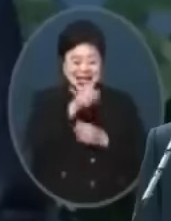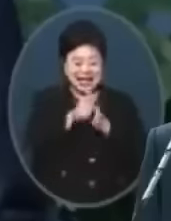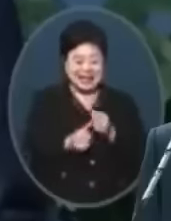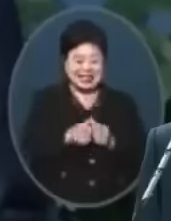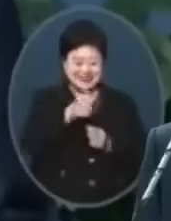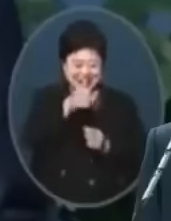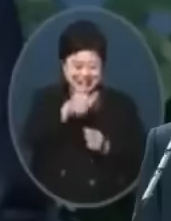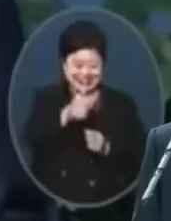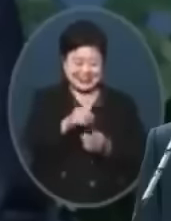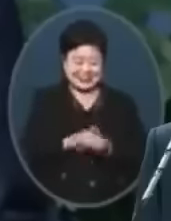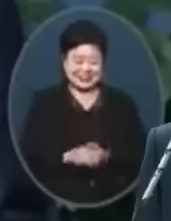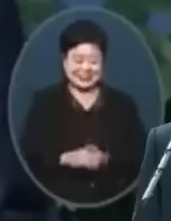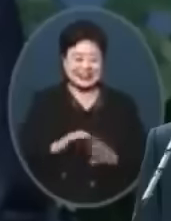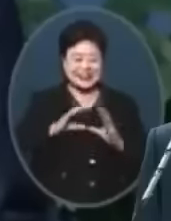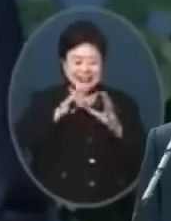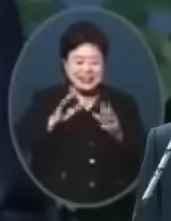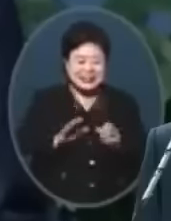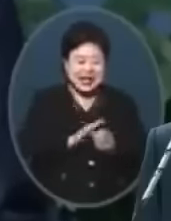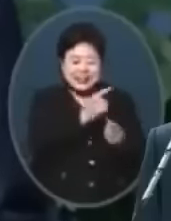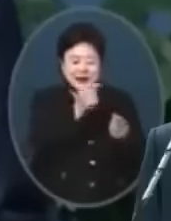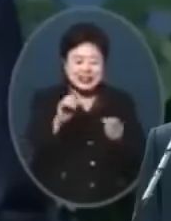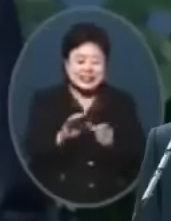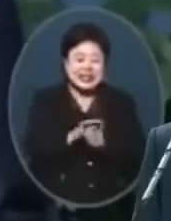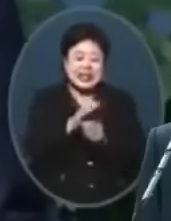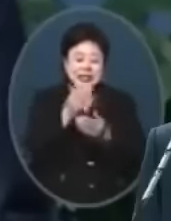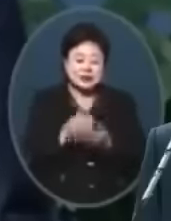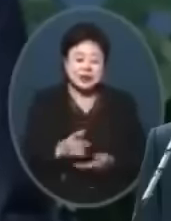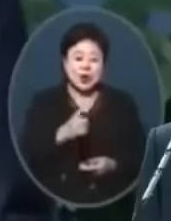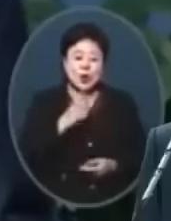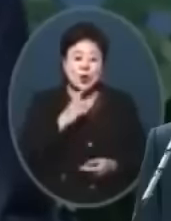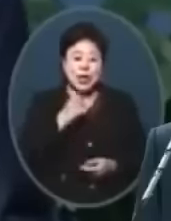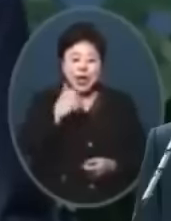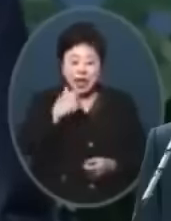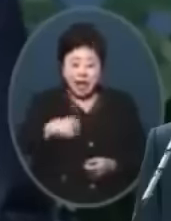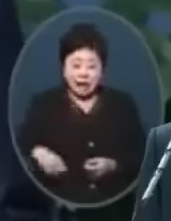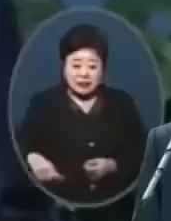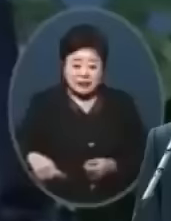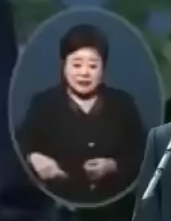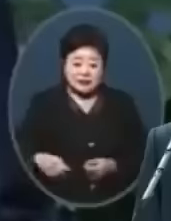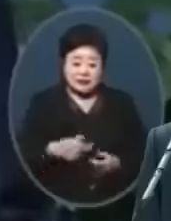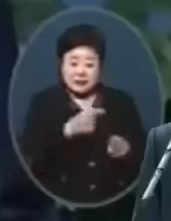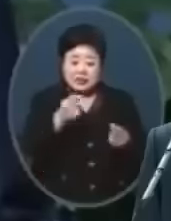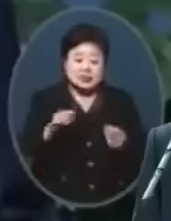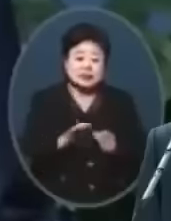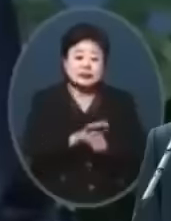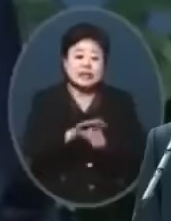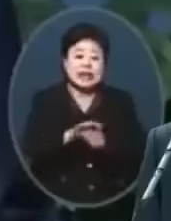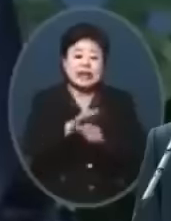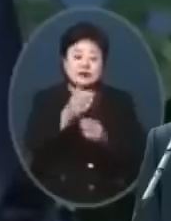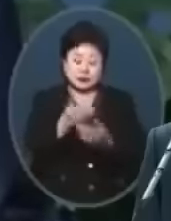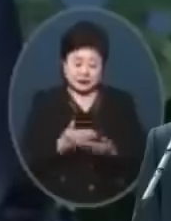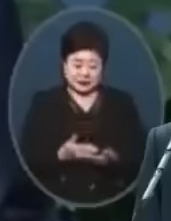하나님이 세상을 이처럼 사랑하사 이처럼 사랑했다.